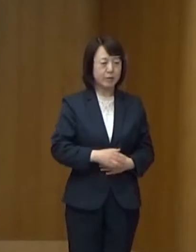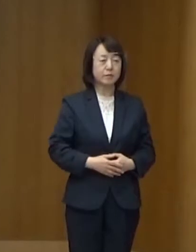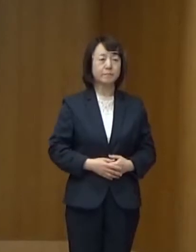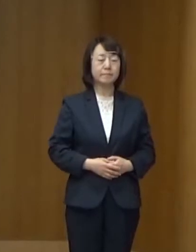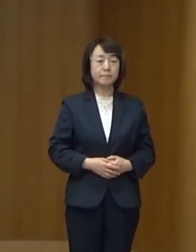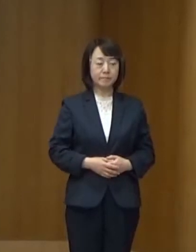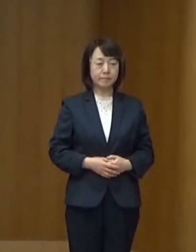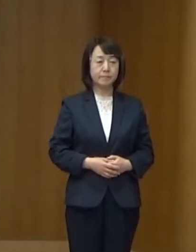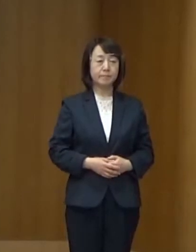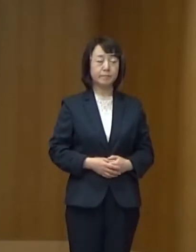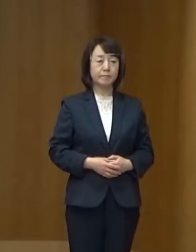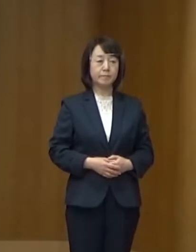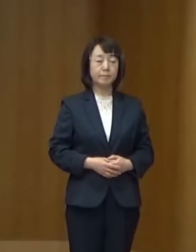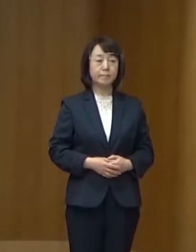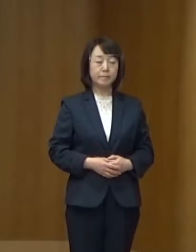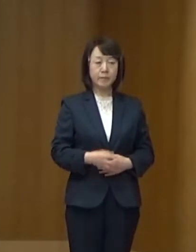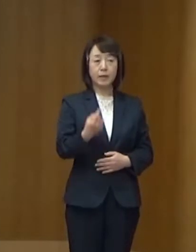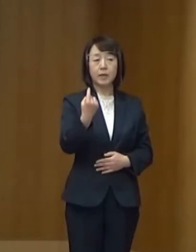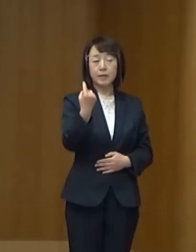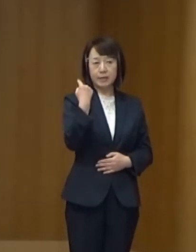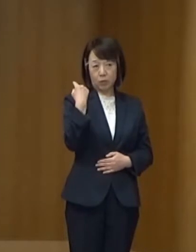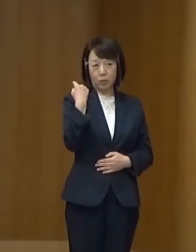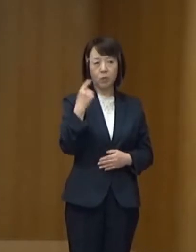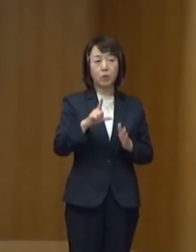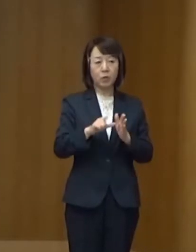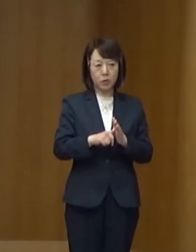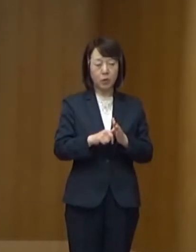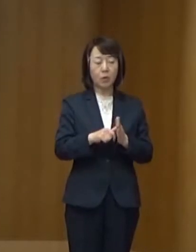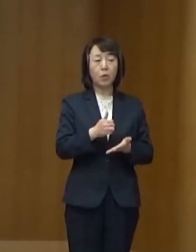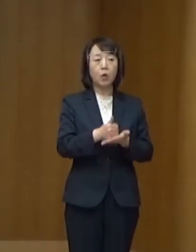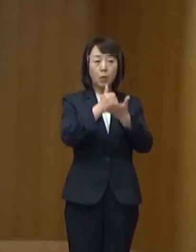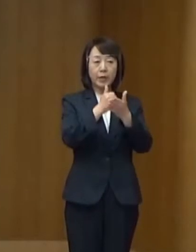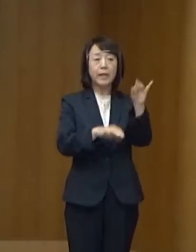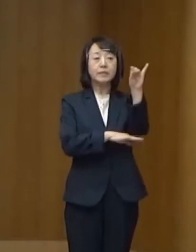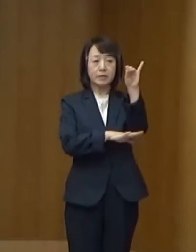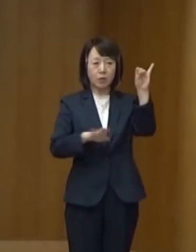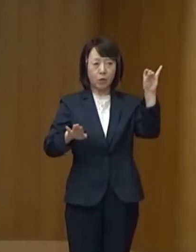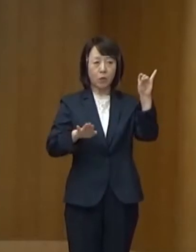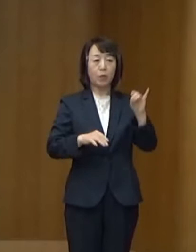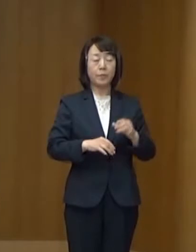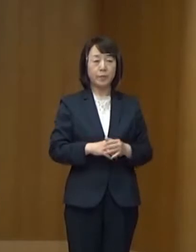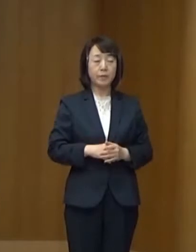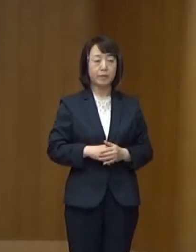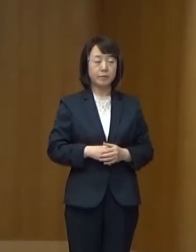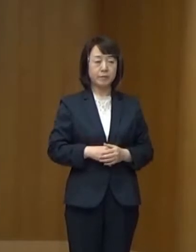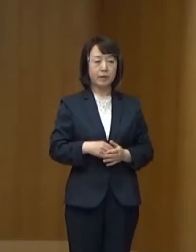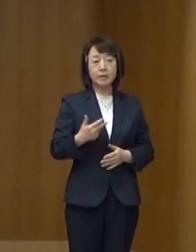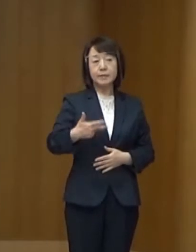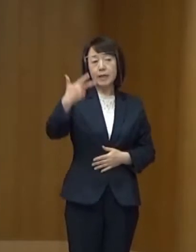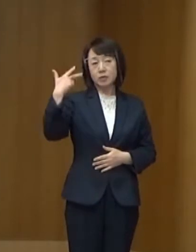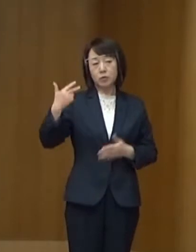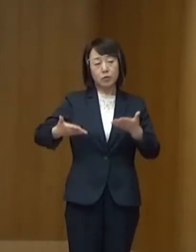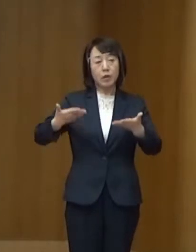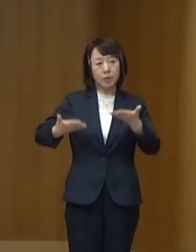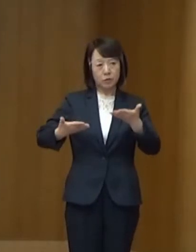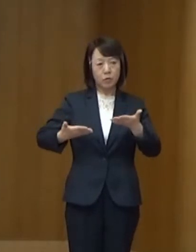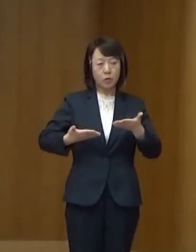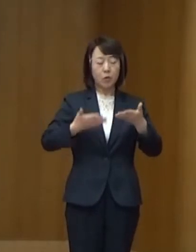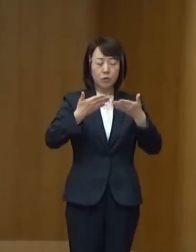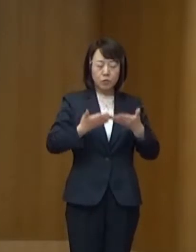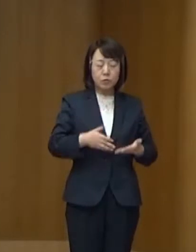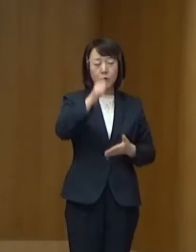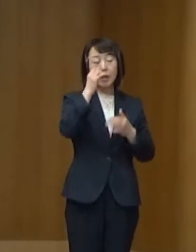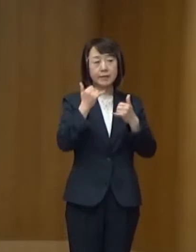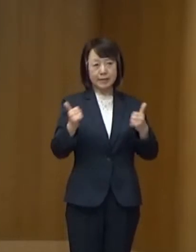。まず昨日時点の主な指標でございます。先週と比べますと、重症患者数